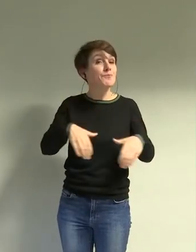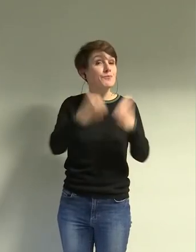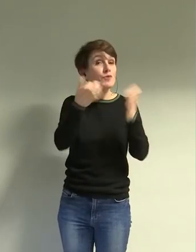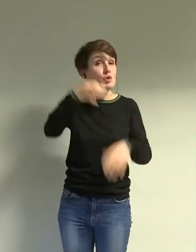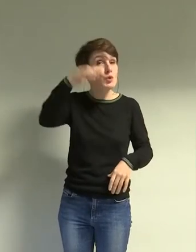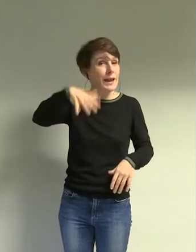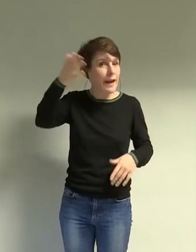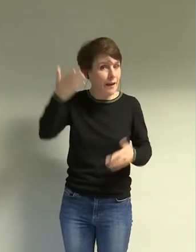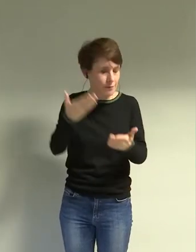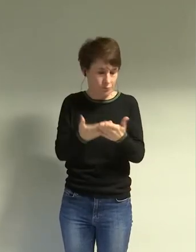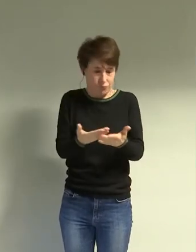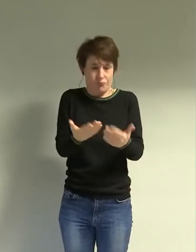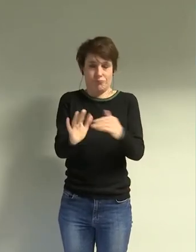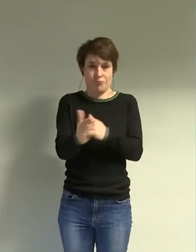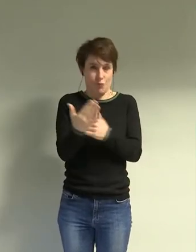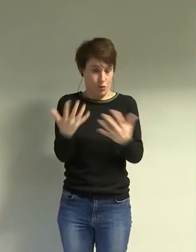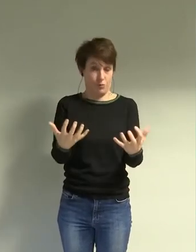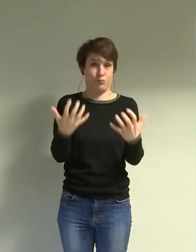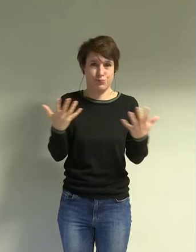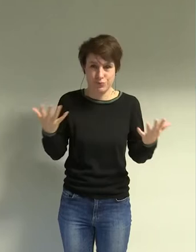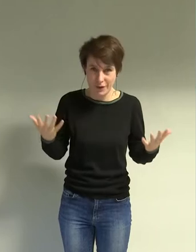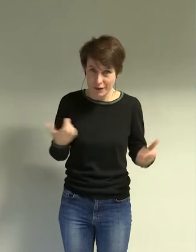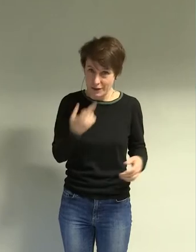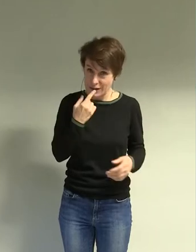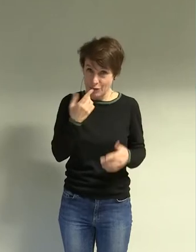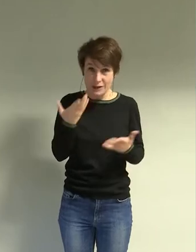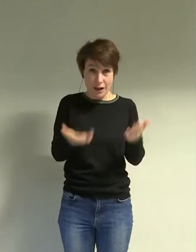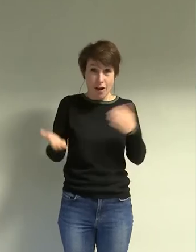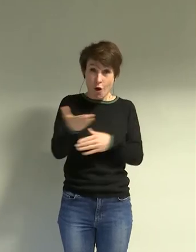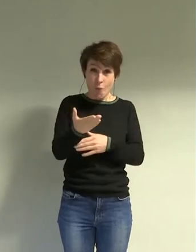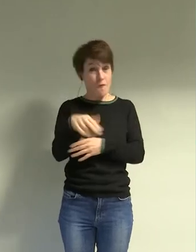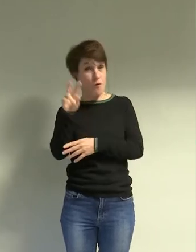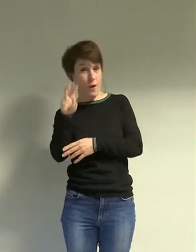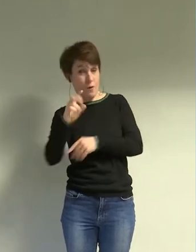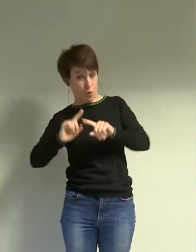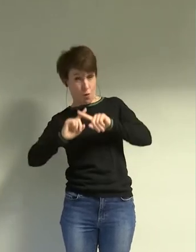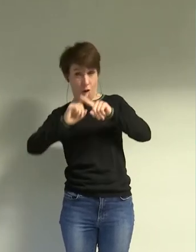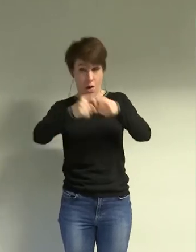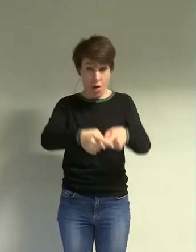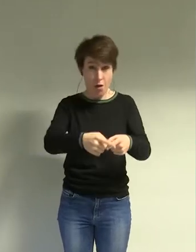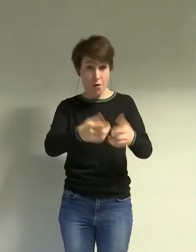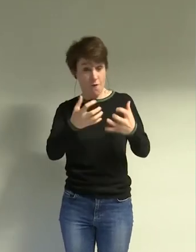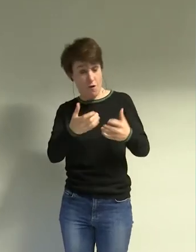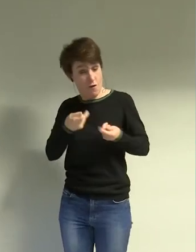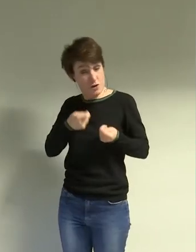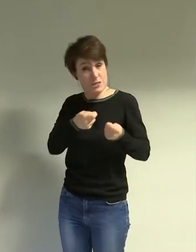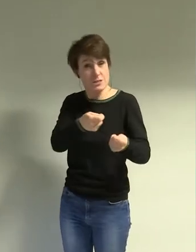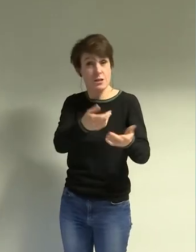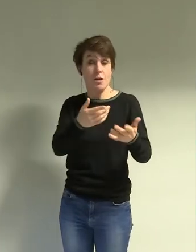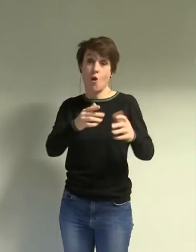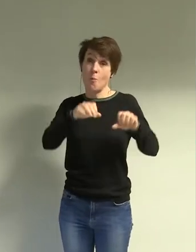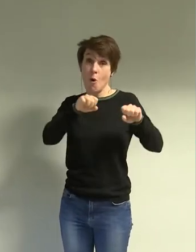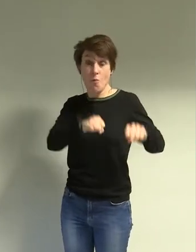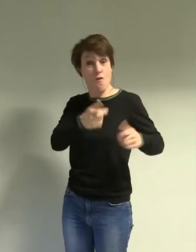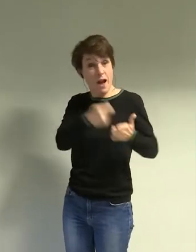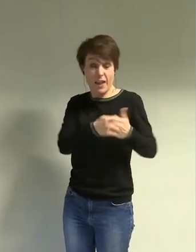écologie de perte de pouvoir d'achat que votre lobbying à imposer à un pays comme la france avec tous les moyens que vous avez